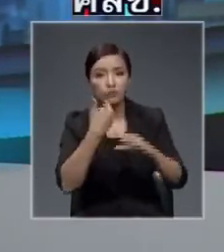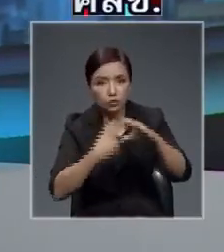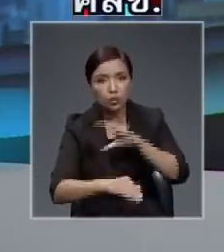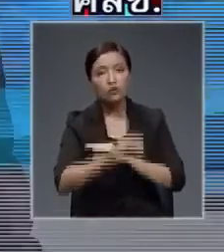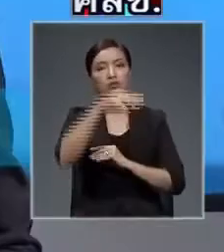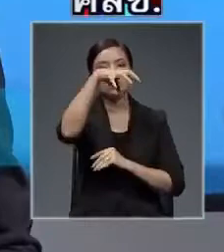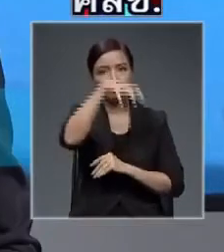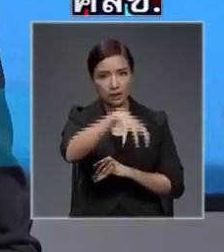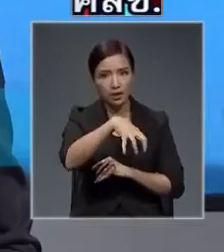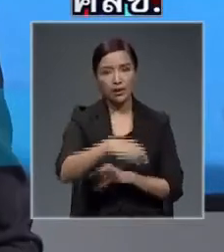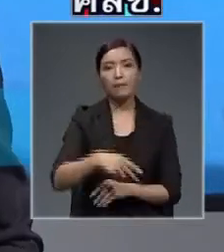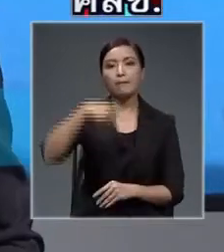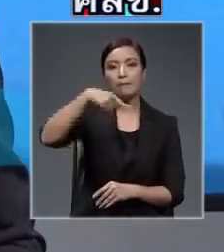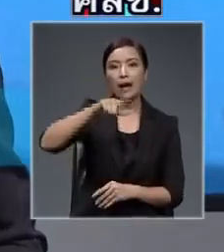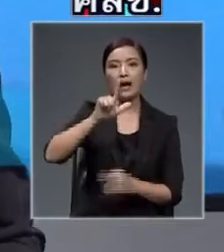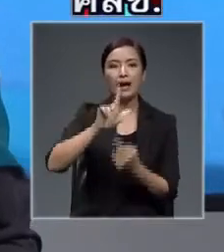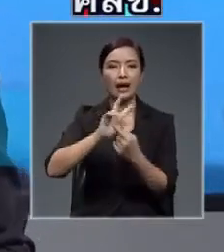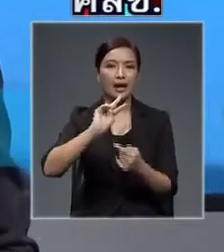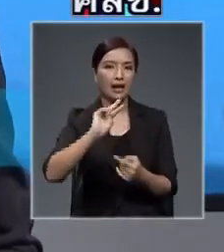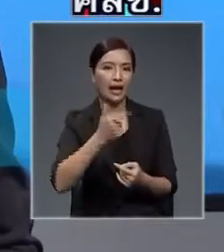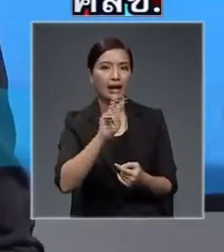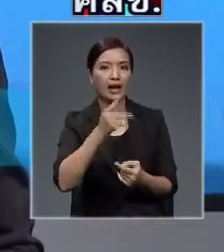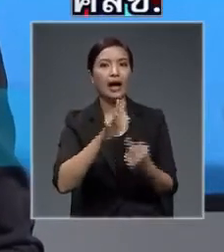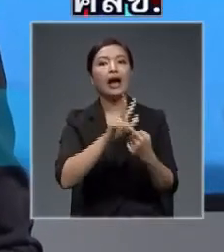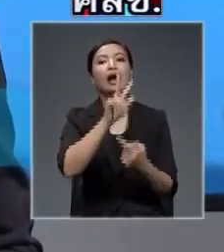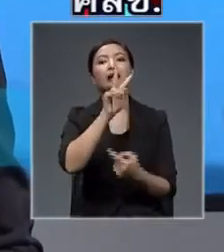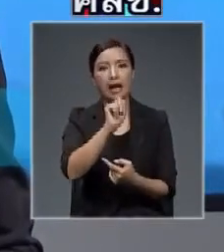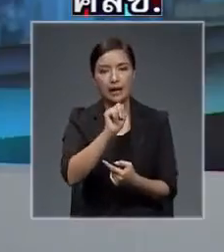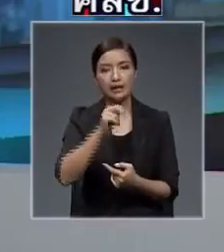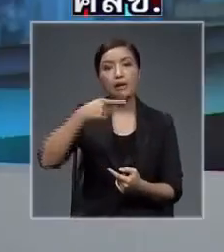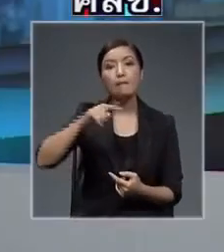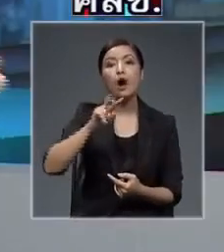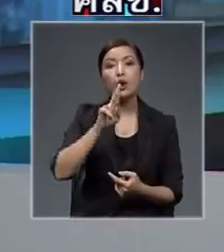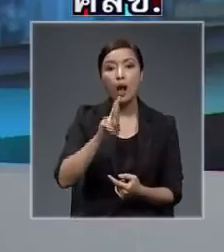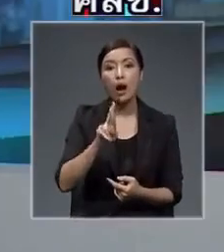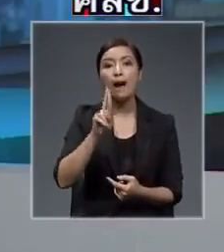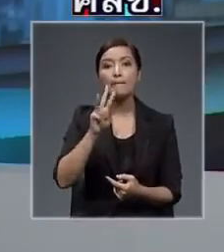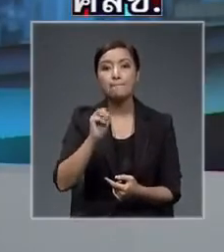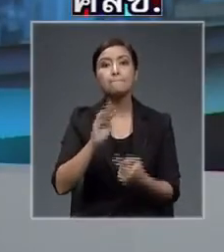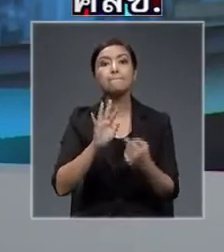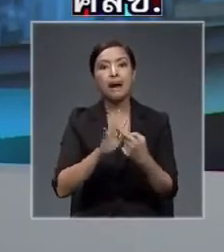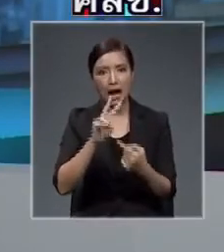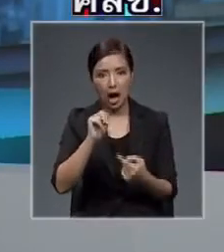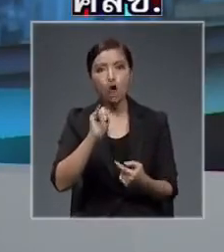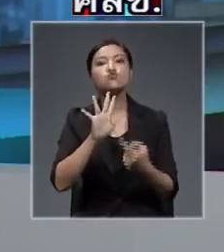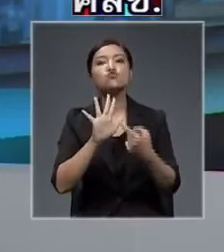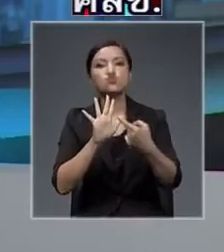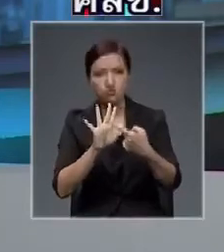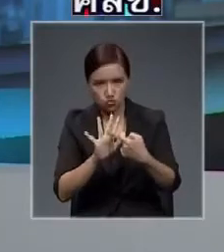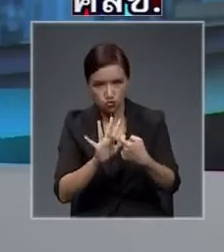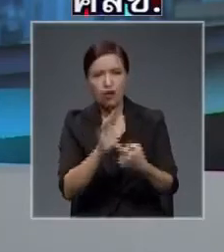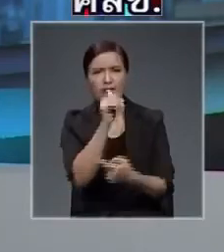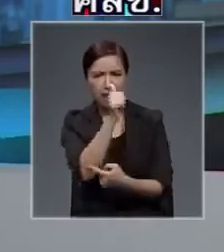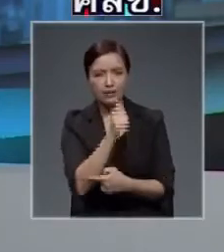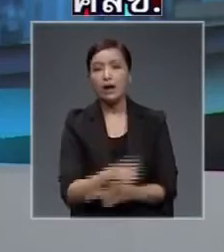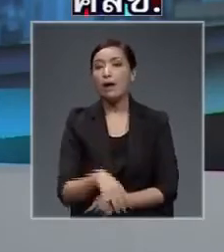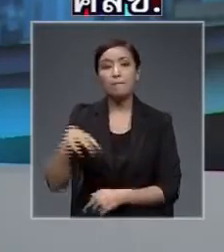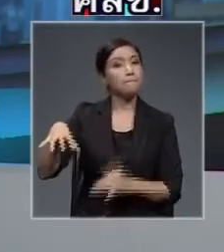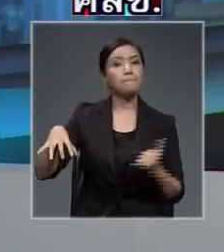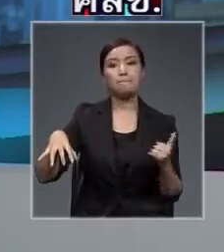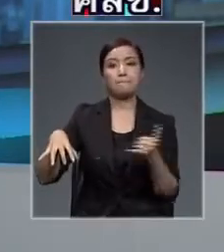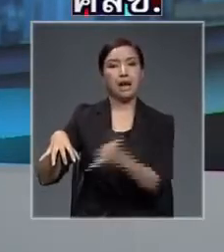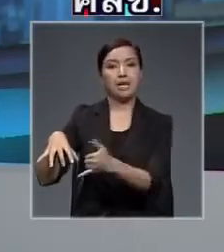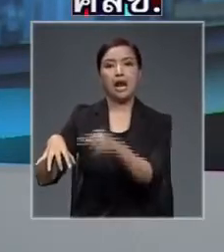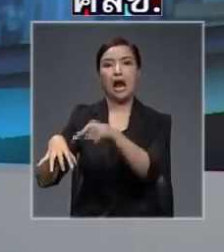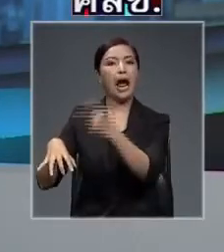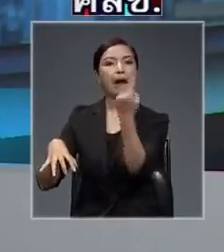ำนักงานพลังงานปรมาณูเพื่อสันติได้เลยนะคะไม่ต้องไปสองที่นะคะเราพยายามอำนวยความสะดวกให้กับ